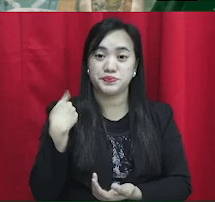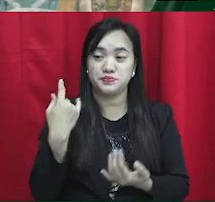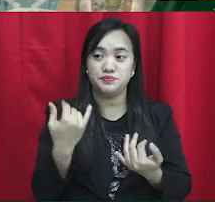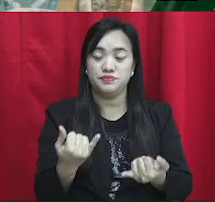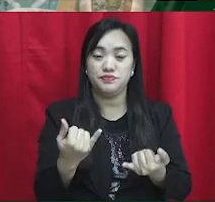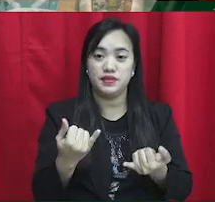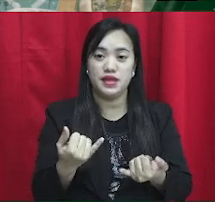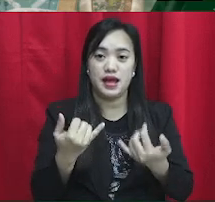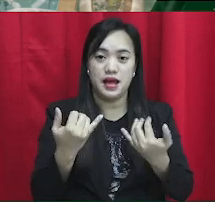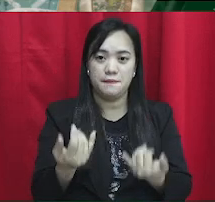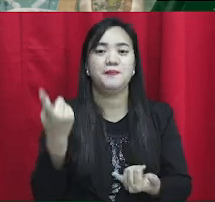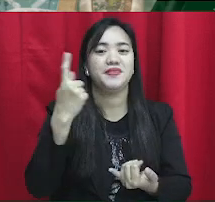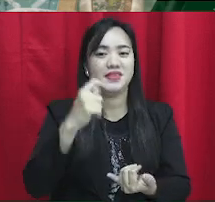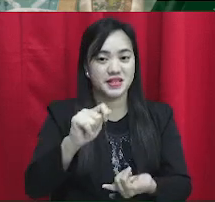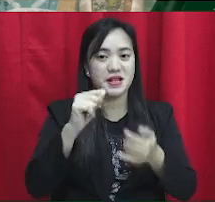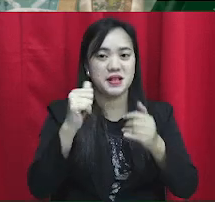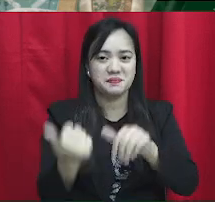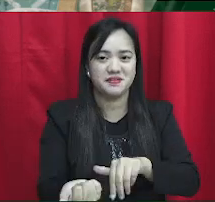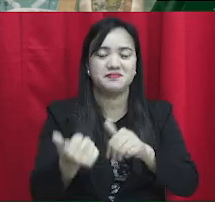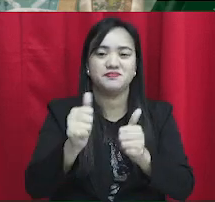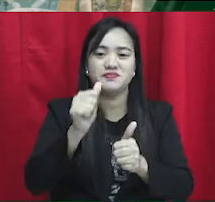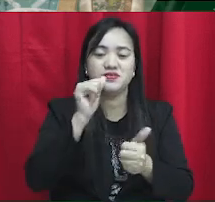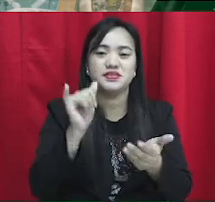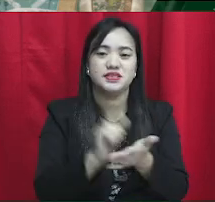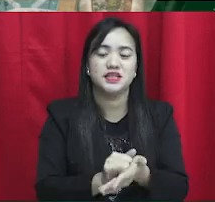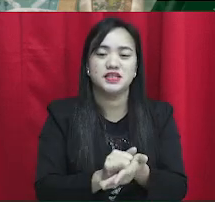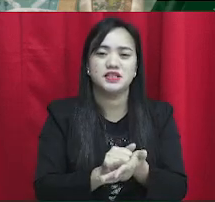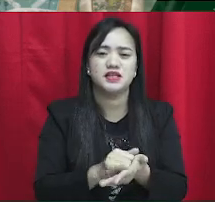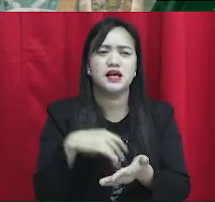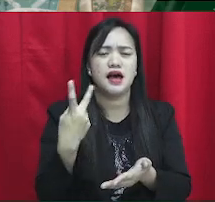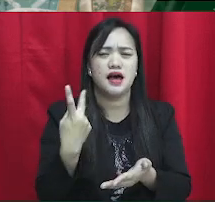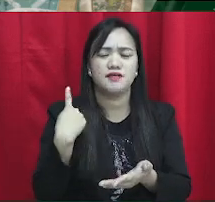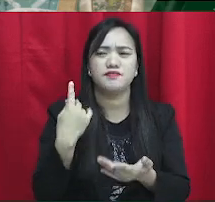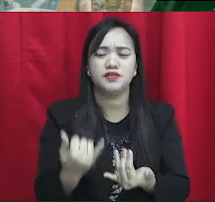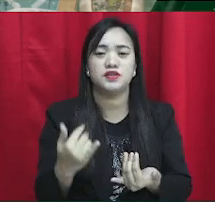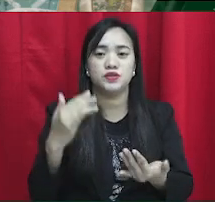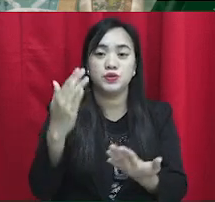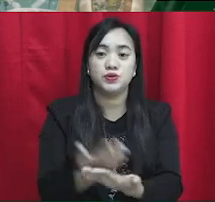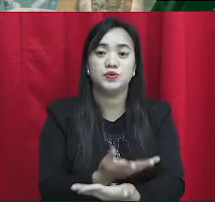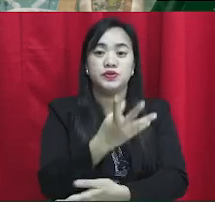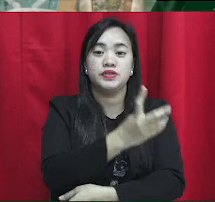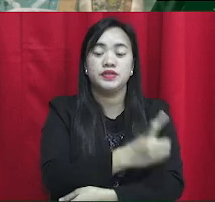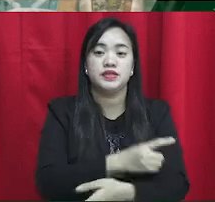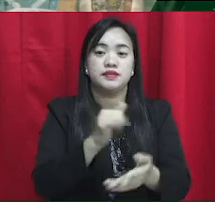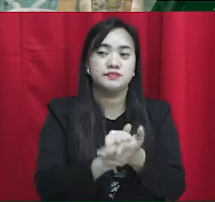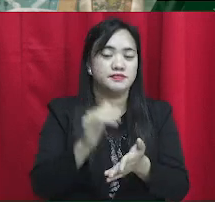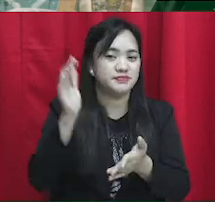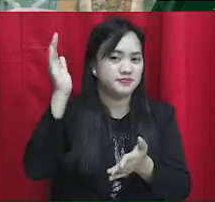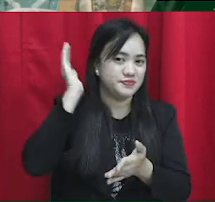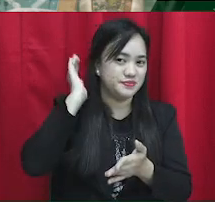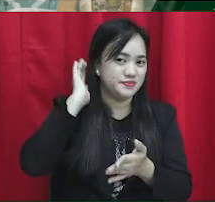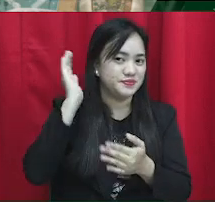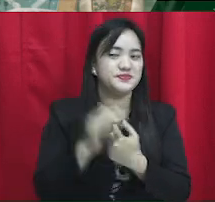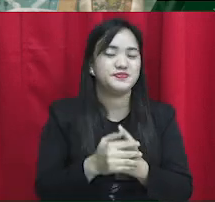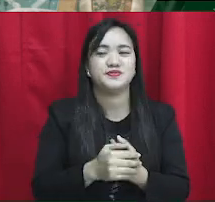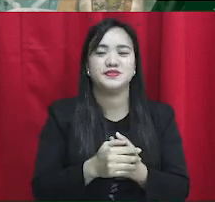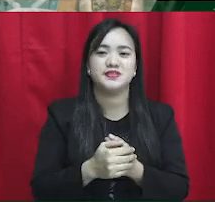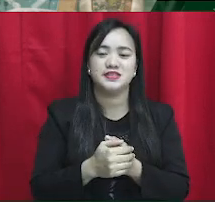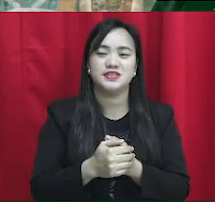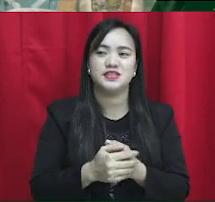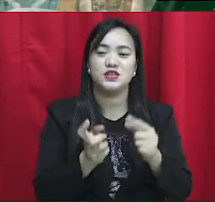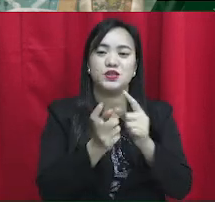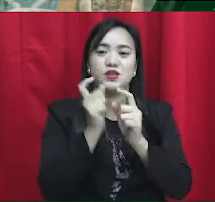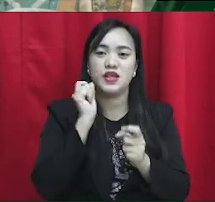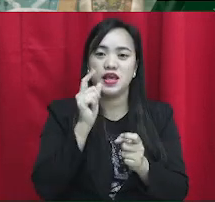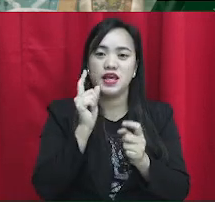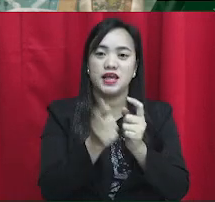tayo sa The Baptist Lunch, kung saan ay panibago na namang araw ng aming pakikitigman. Ma'am Marinelli,